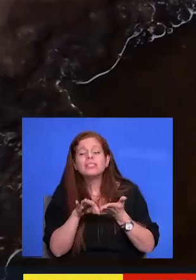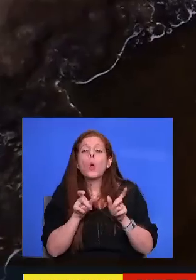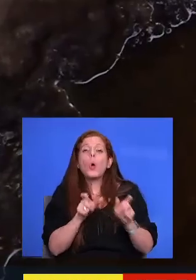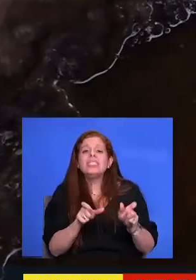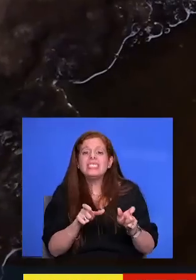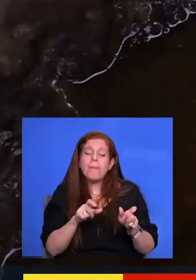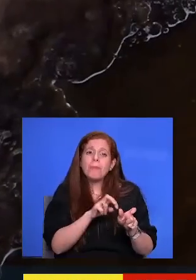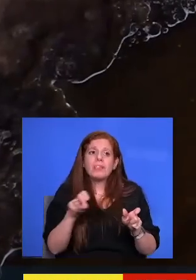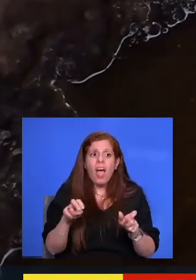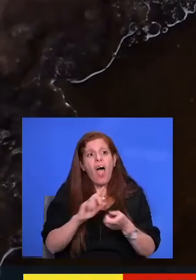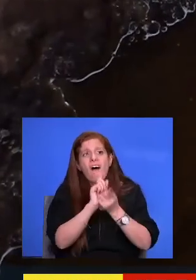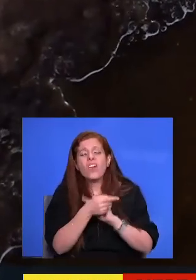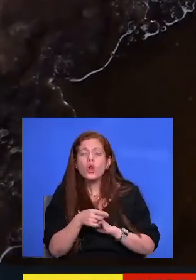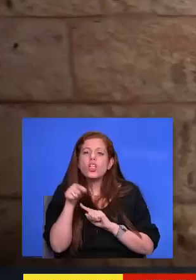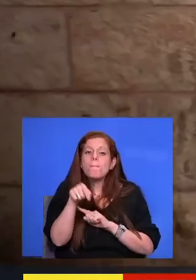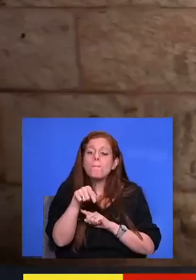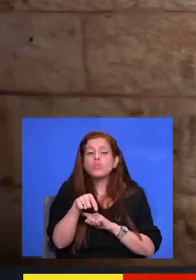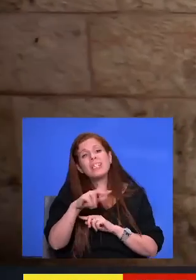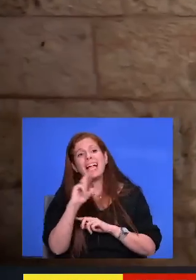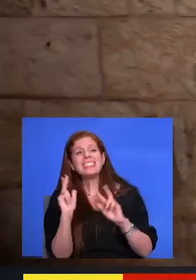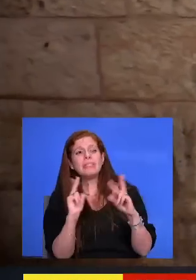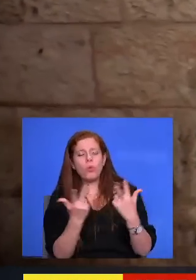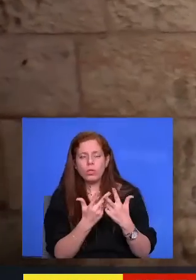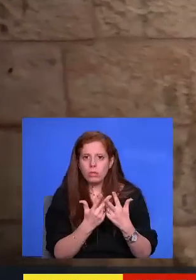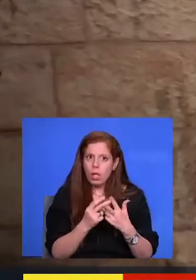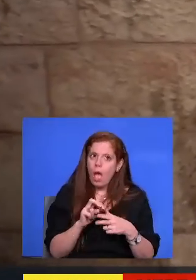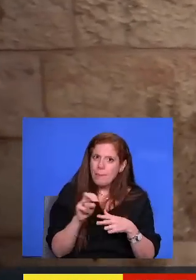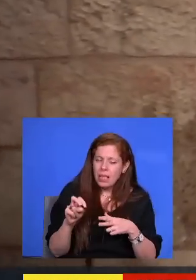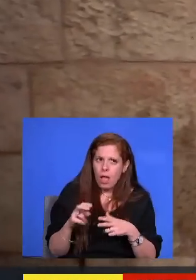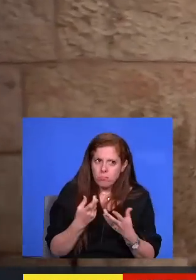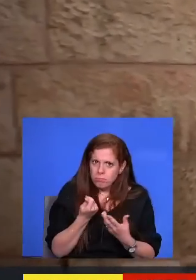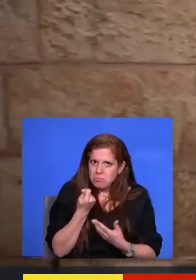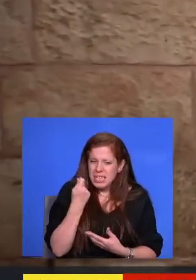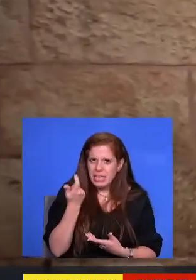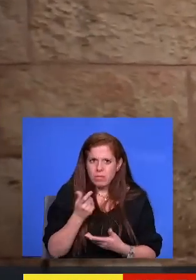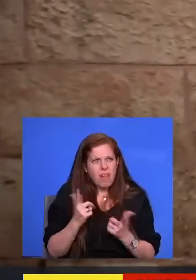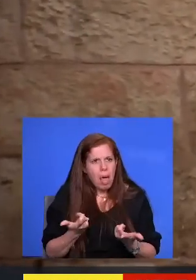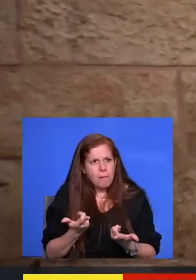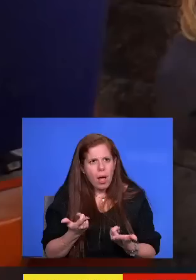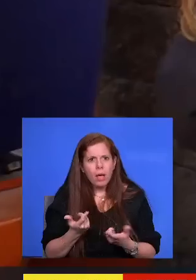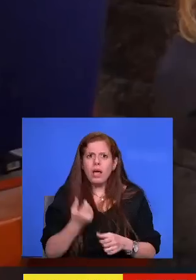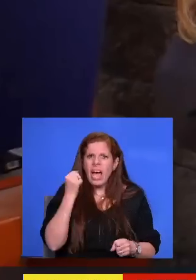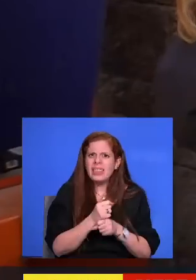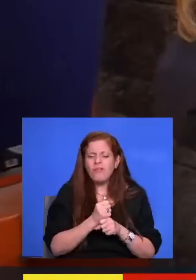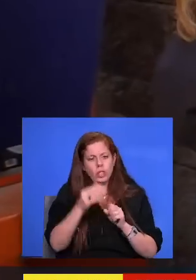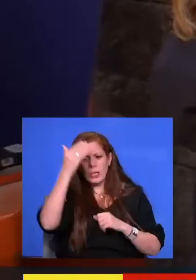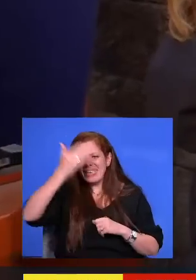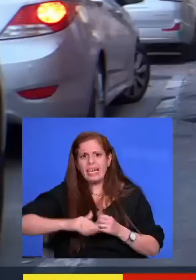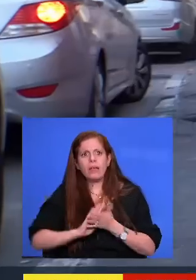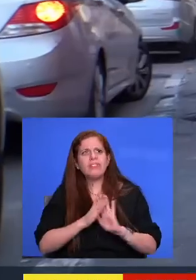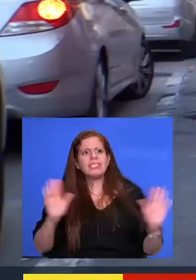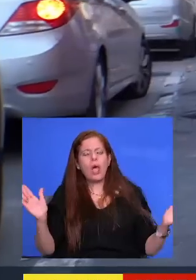הפך למשתנה ציבורית. המדריכה הזו עלתה לעירייה המון כסף, בשמה עשתה את זה. אז הייתה עושה קיר וגמרנו, אבל אין מי